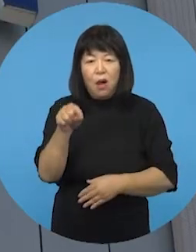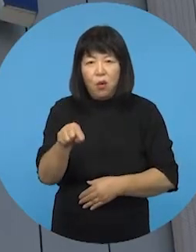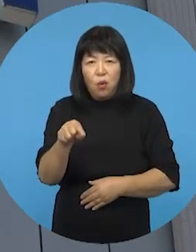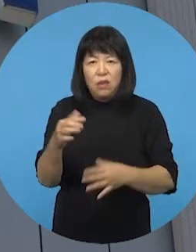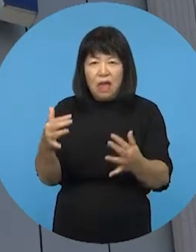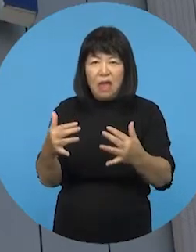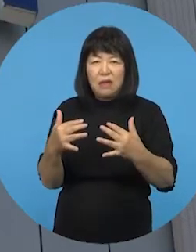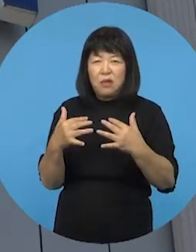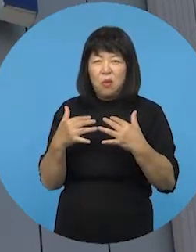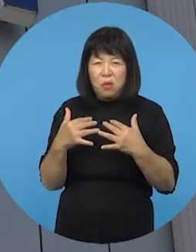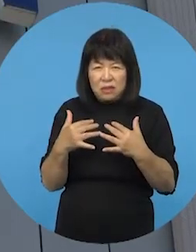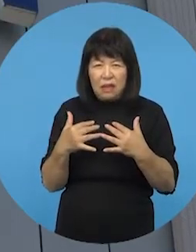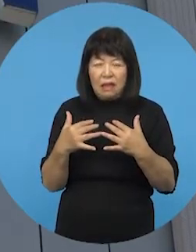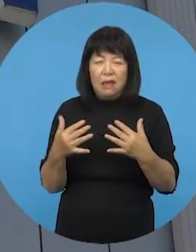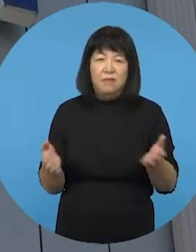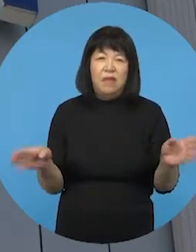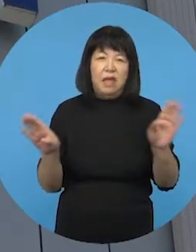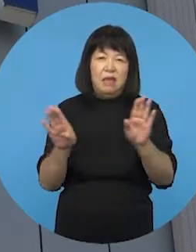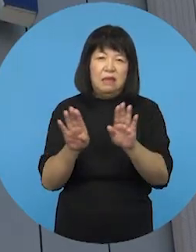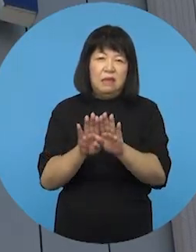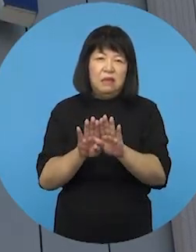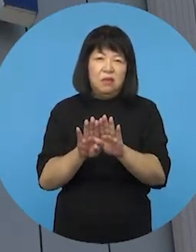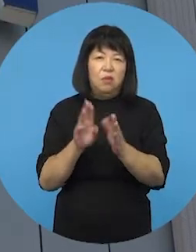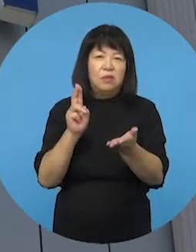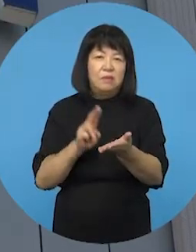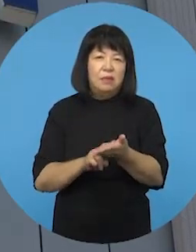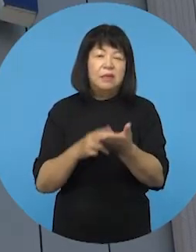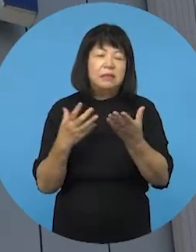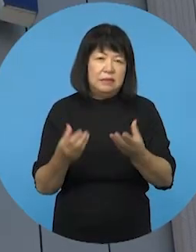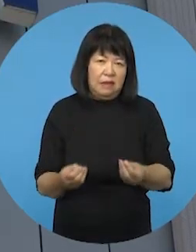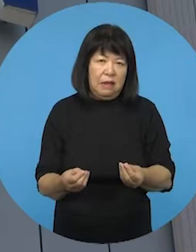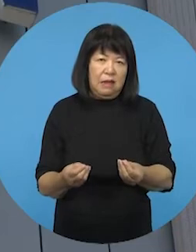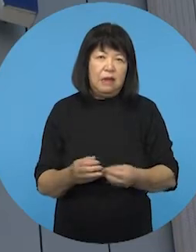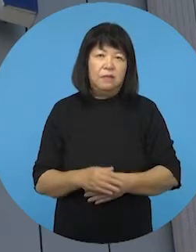され、伊勢丹府中店も閉店となりました。